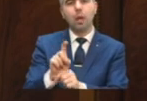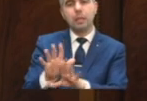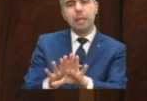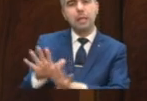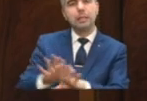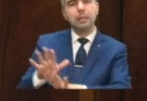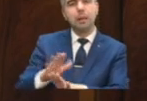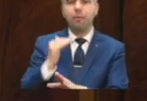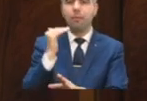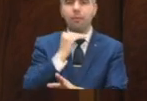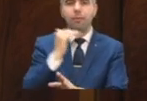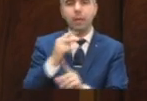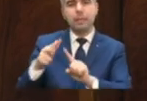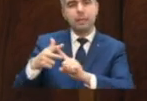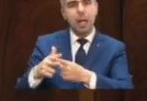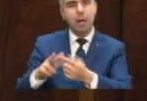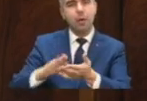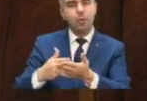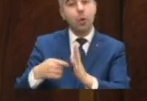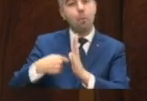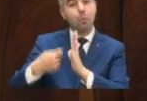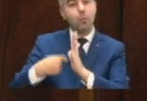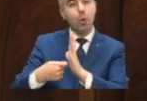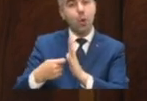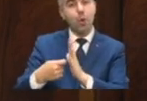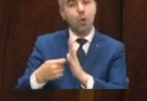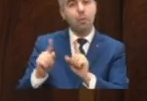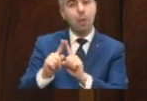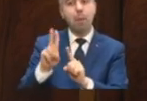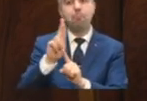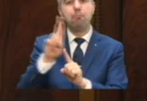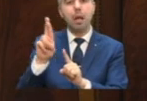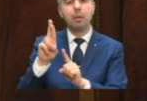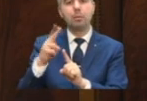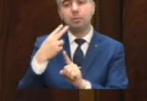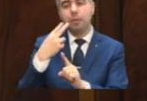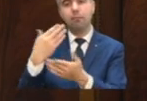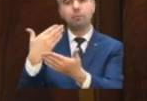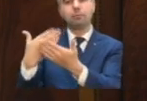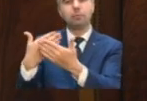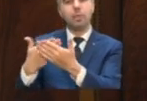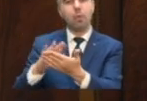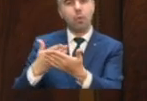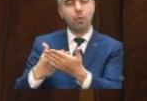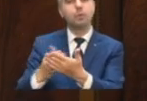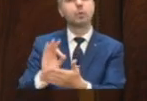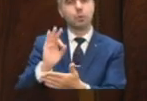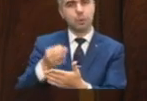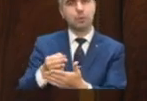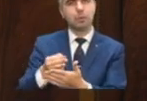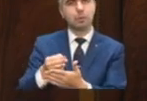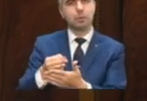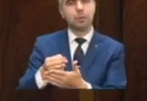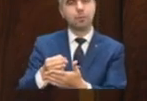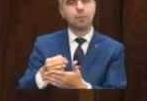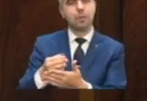الصناعي، المشروع اللي شرف عليه صاحب الجلالة الأهداف ديالو تجاوزناها، والآن